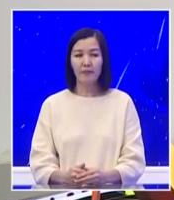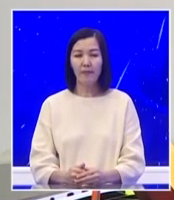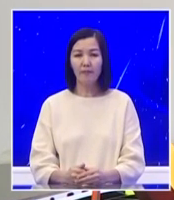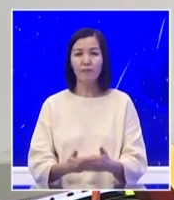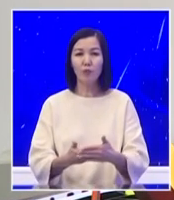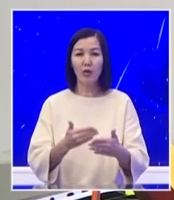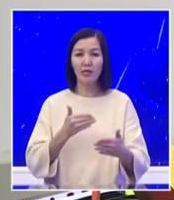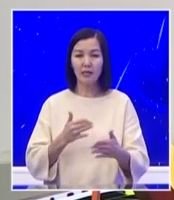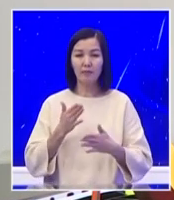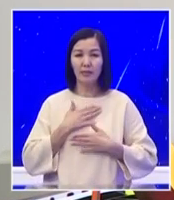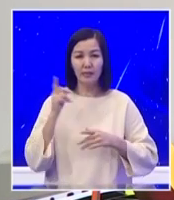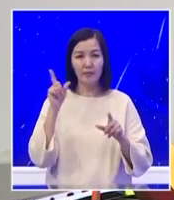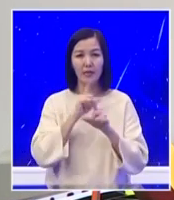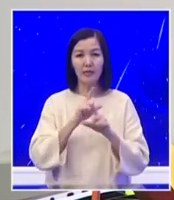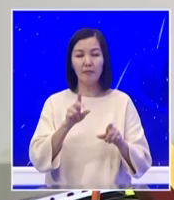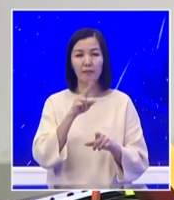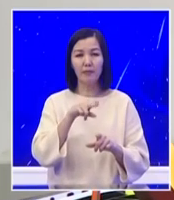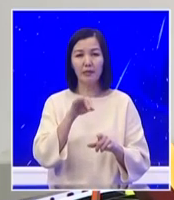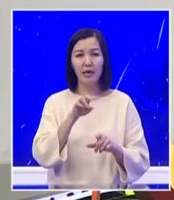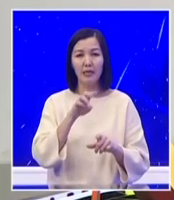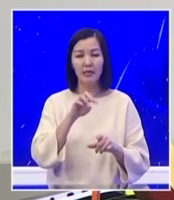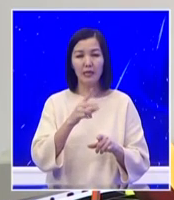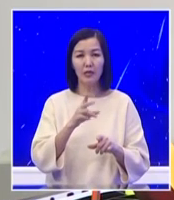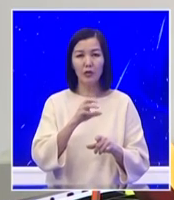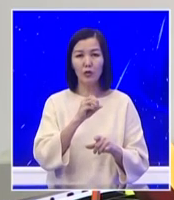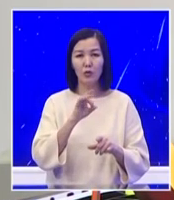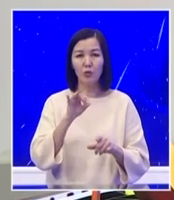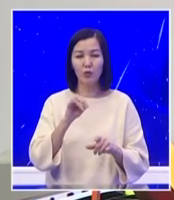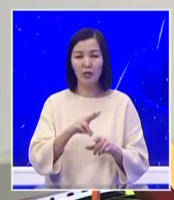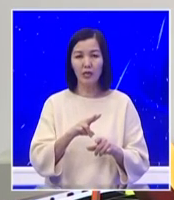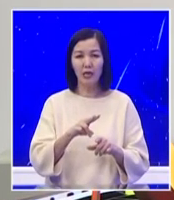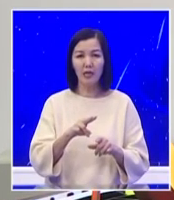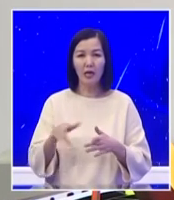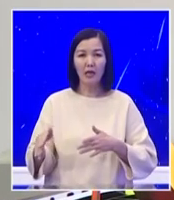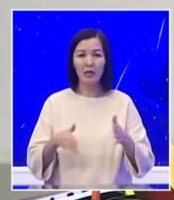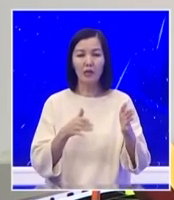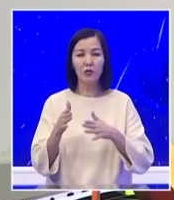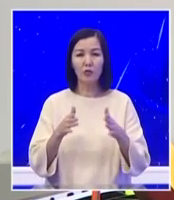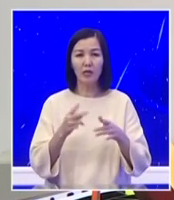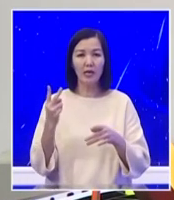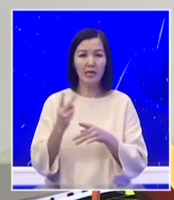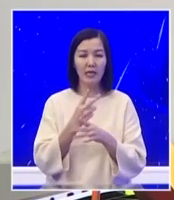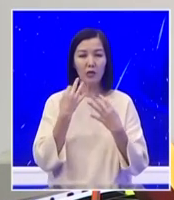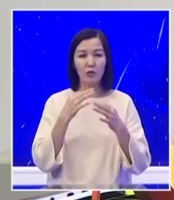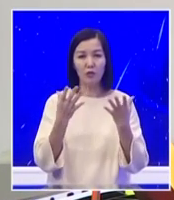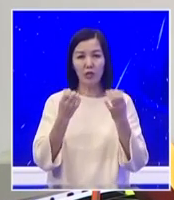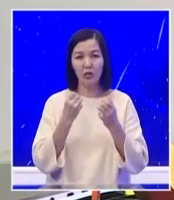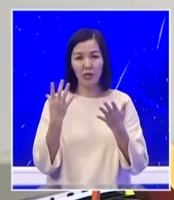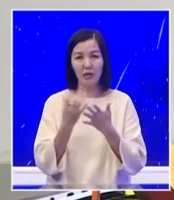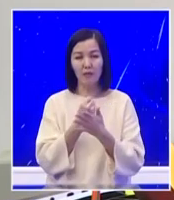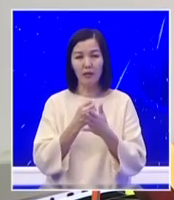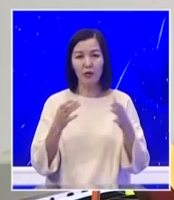Бұған дейін біздің мектептің түлектері Даниил Фоминых пен Юрий Натаров ташылдағы жарыста елімізге 2 лицензия жеңіп алды. Олар топтық